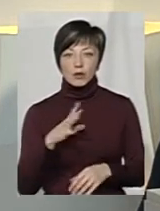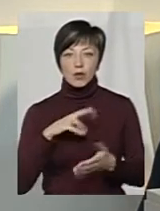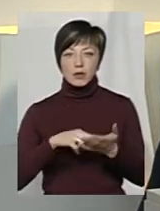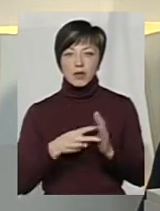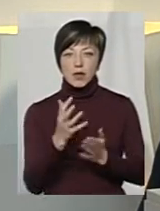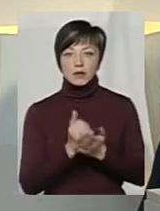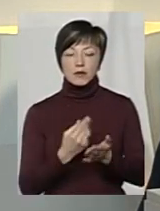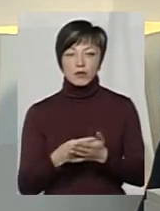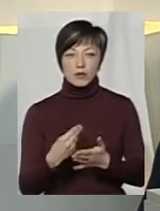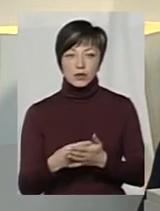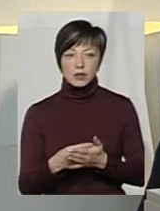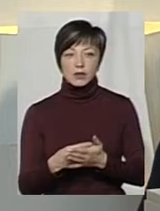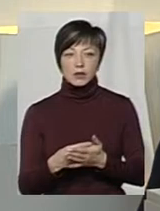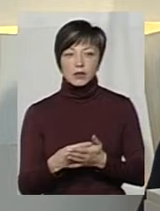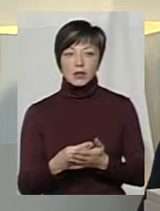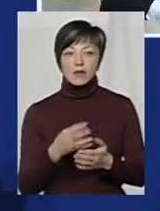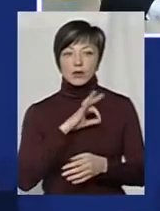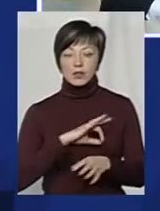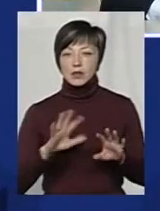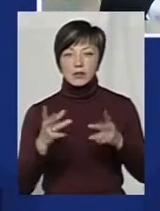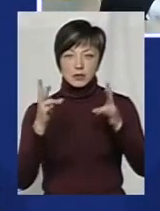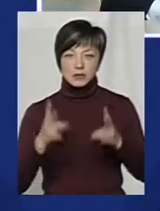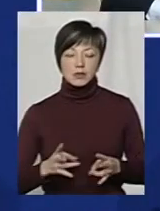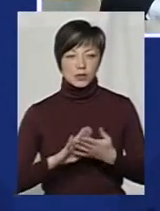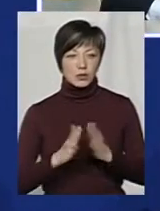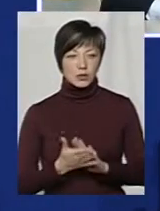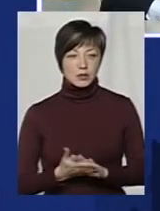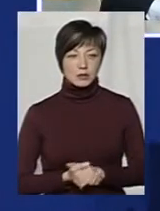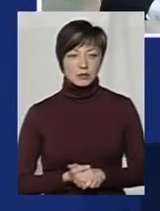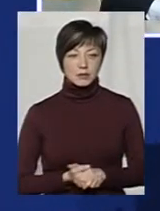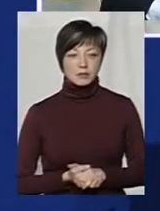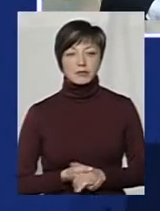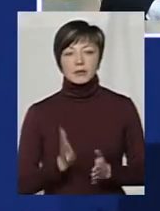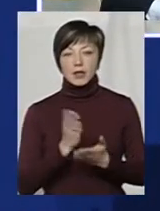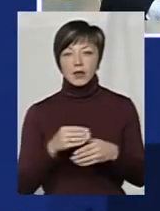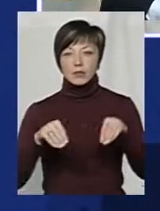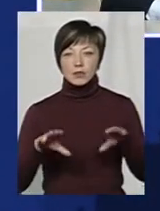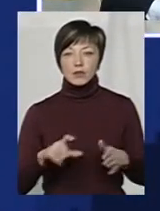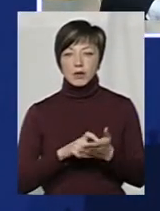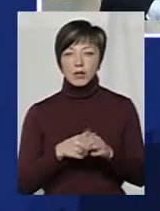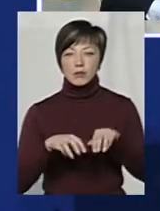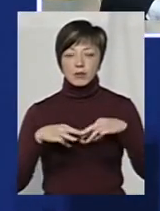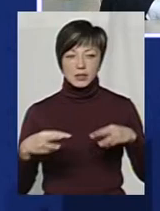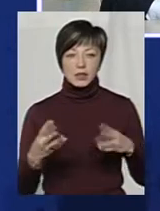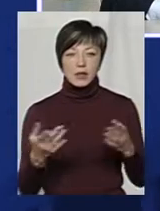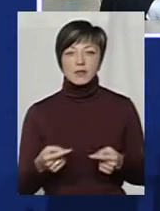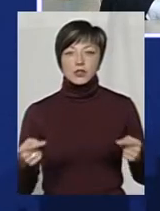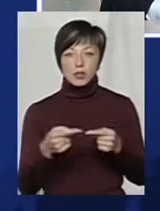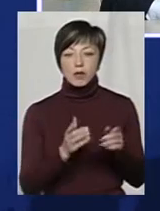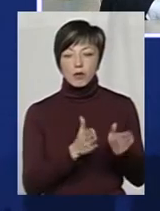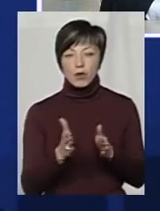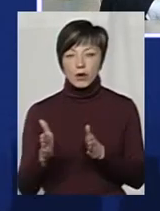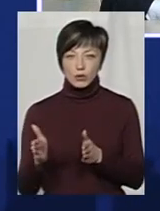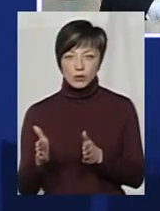передбачено в резервному фонді, він використовується, якщо, не дай Бог, надзвичайна ситуація. Є постанова Кабінету міністрів, яка визначає порядок